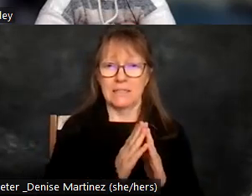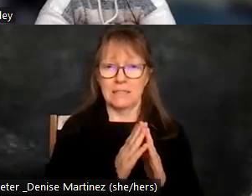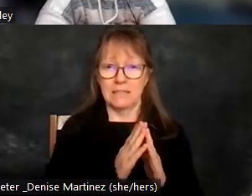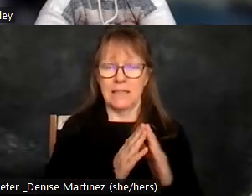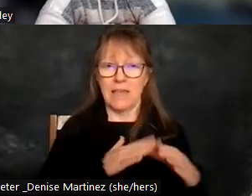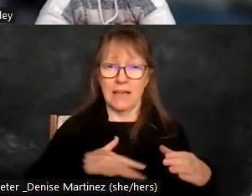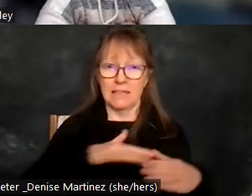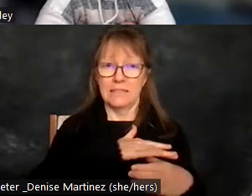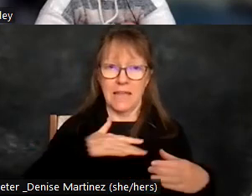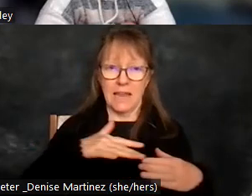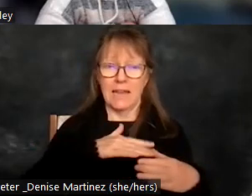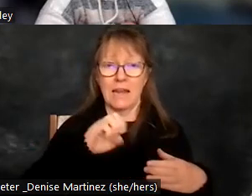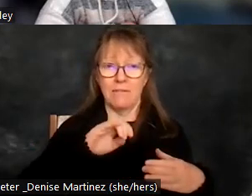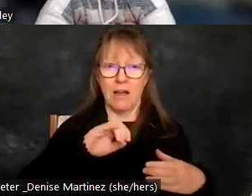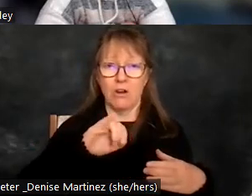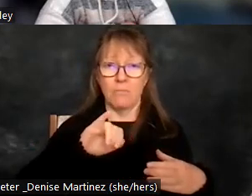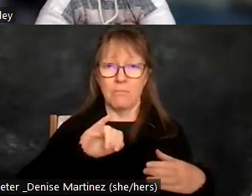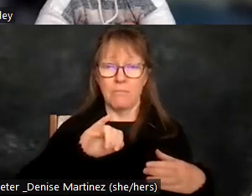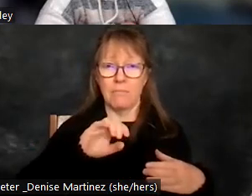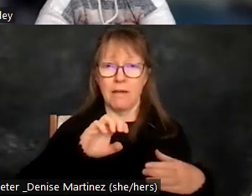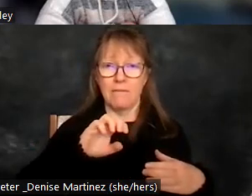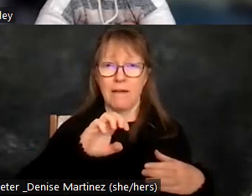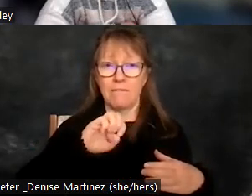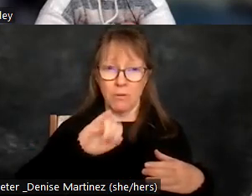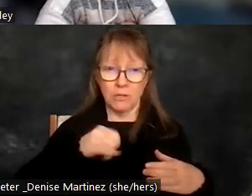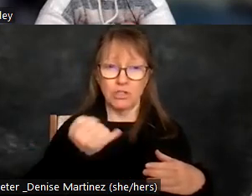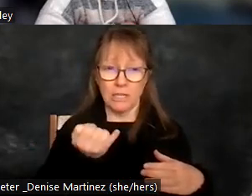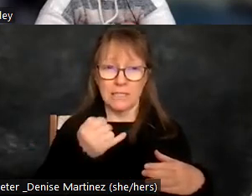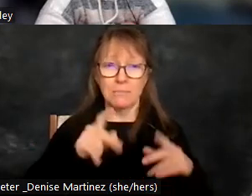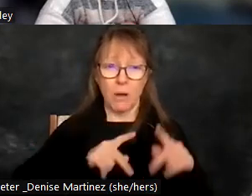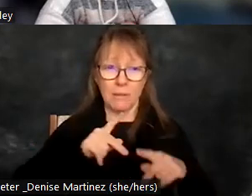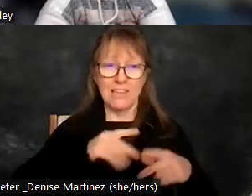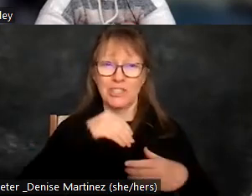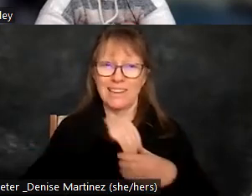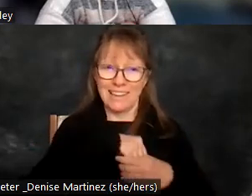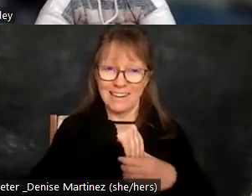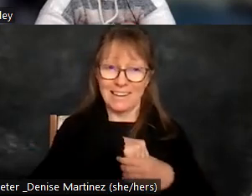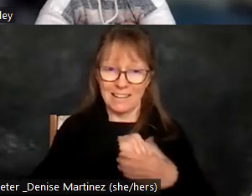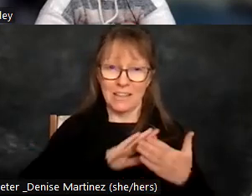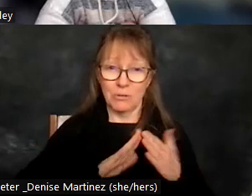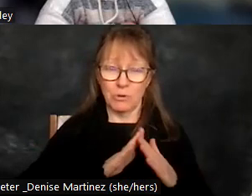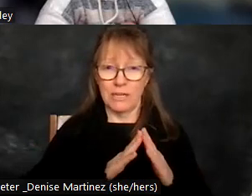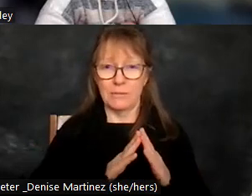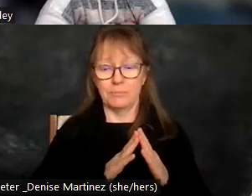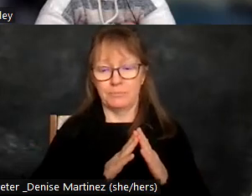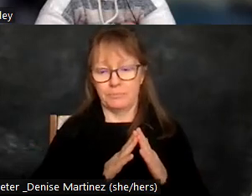politique Donc,